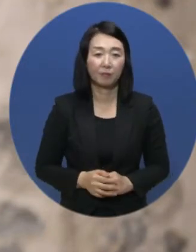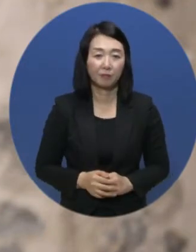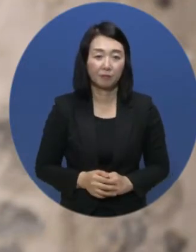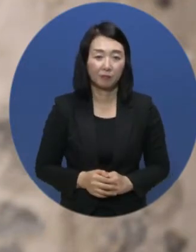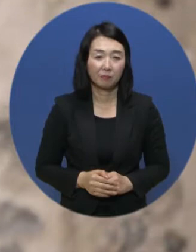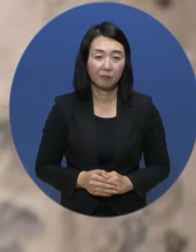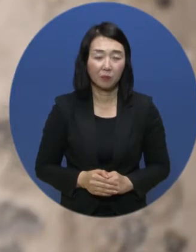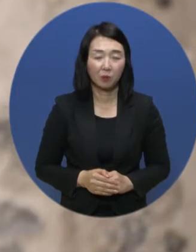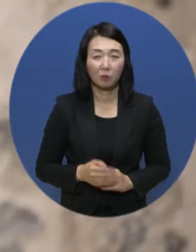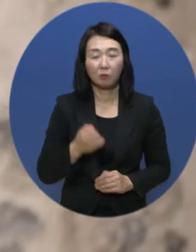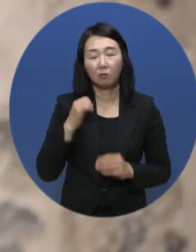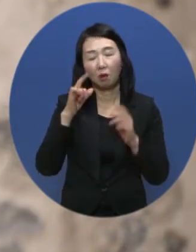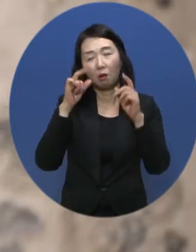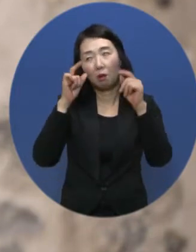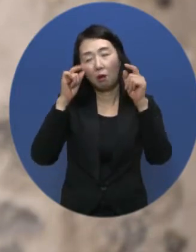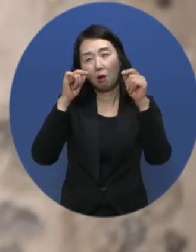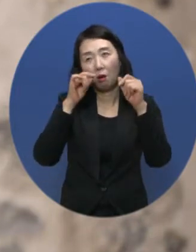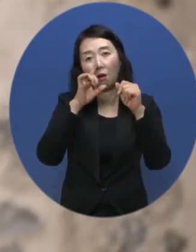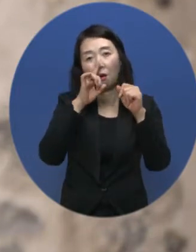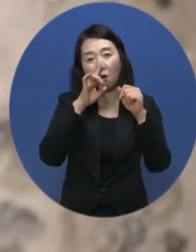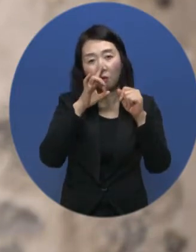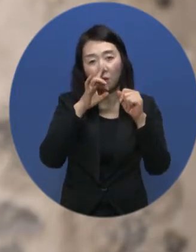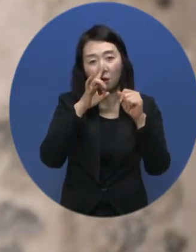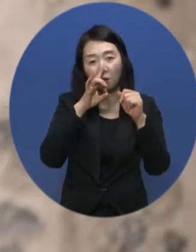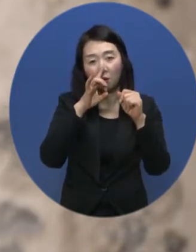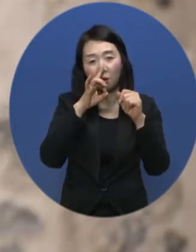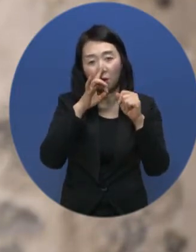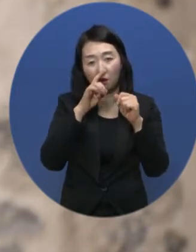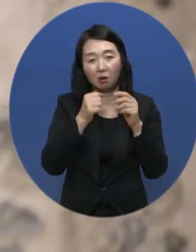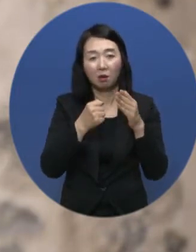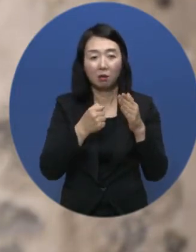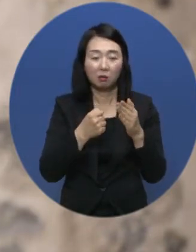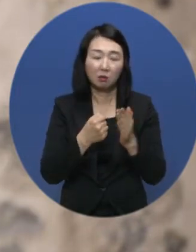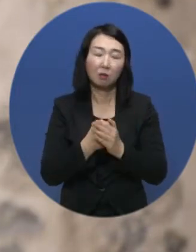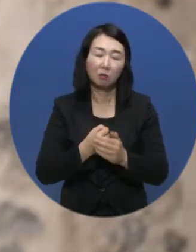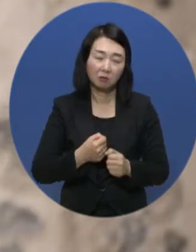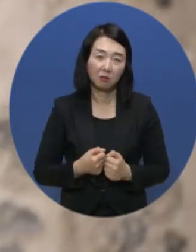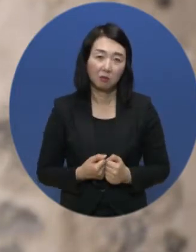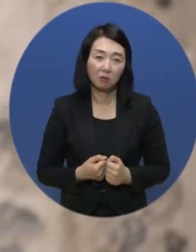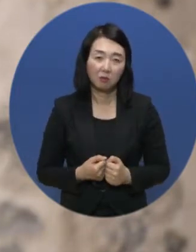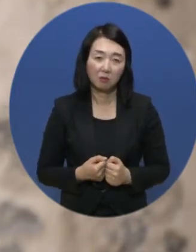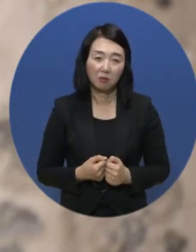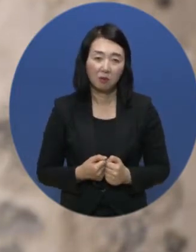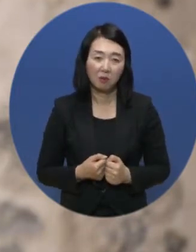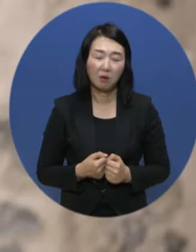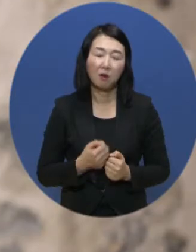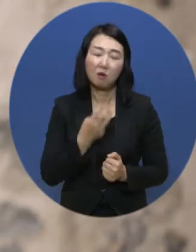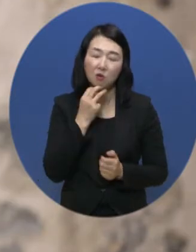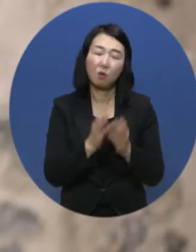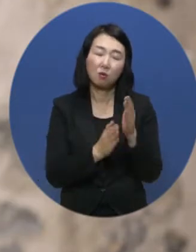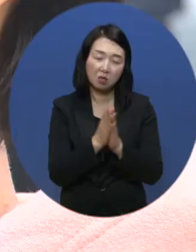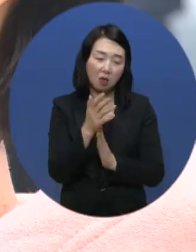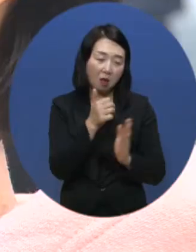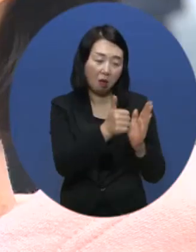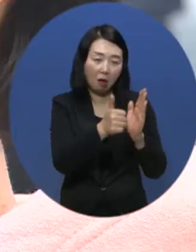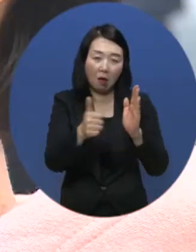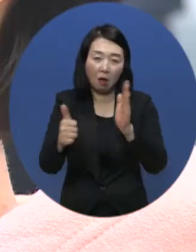그러다가 잠이 안 와서 120시간 동안 서울 시내를 돌아다니며 밤을 지새운 적도 있습니다.